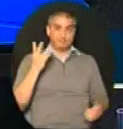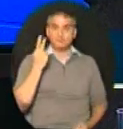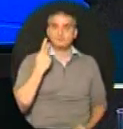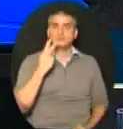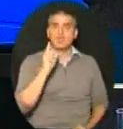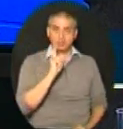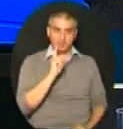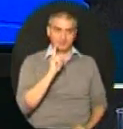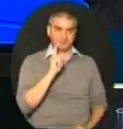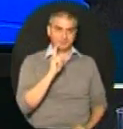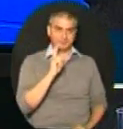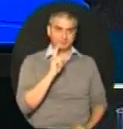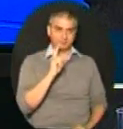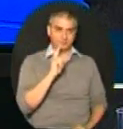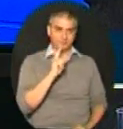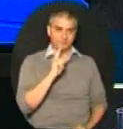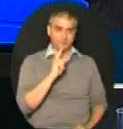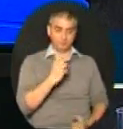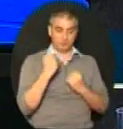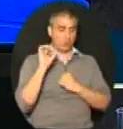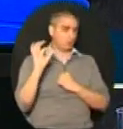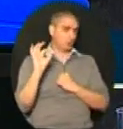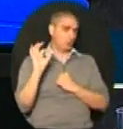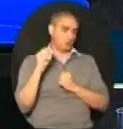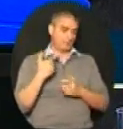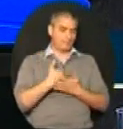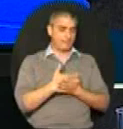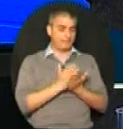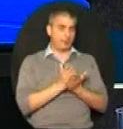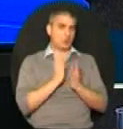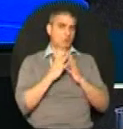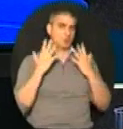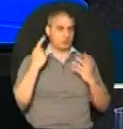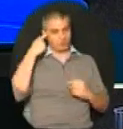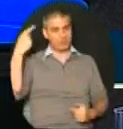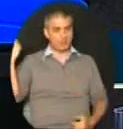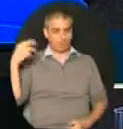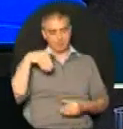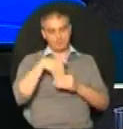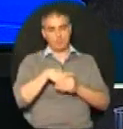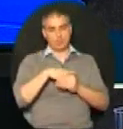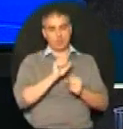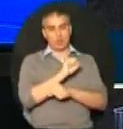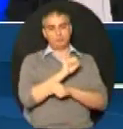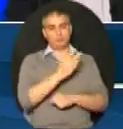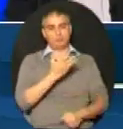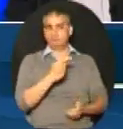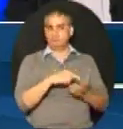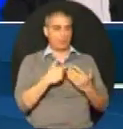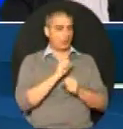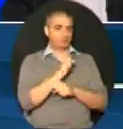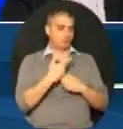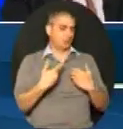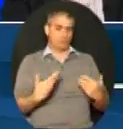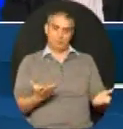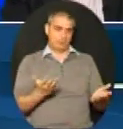ויותר מכך, כוחה בפילוג העמוק, האידיאולוגי, בתוך האופוזיציה. כי אין